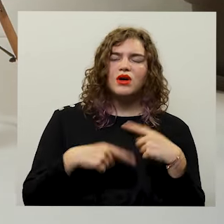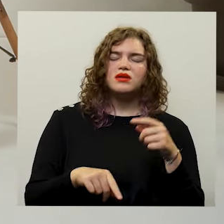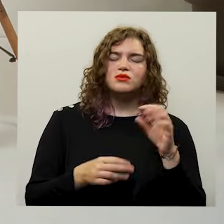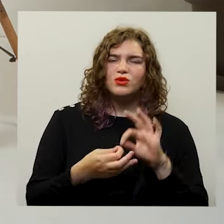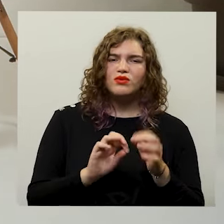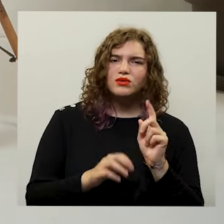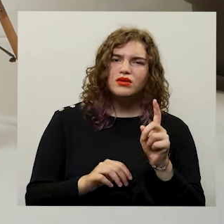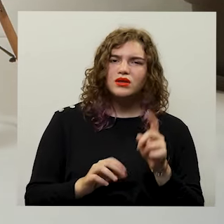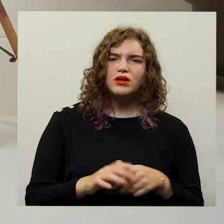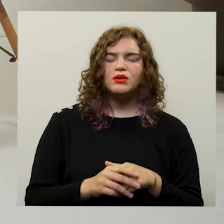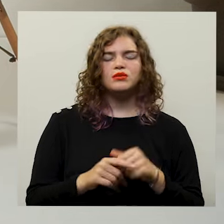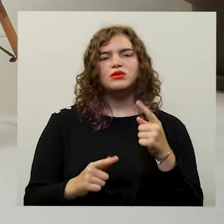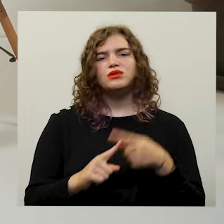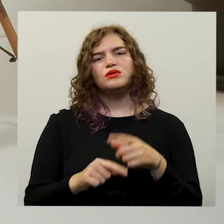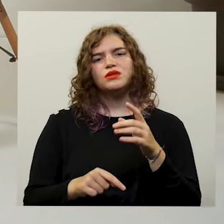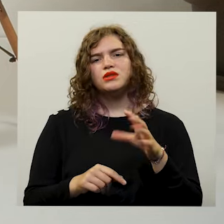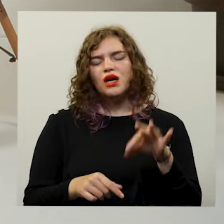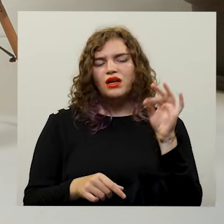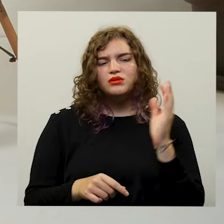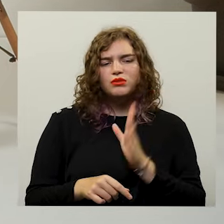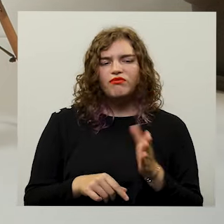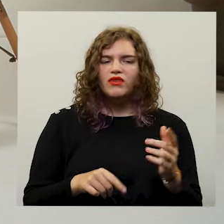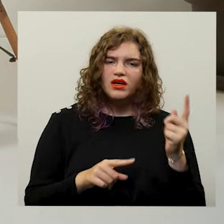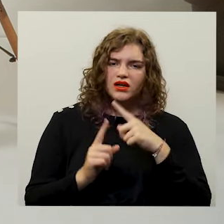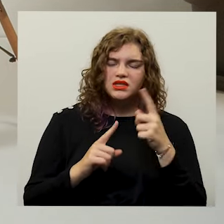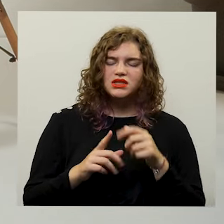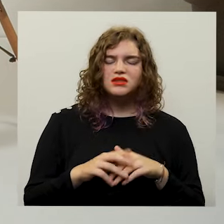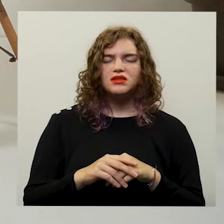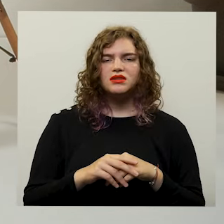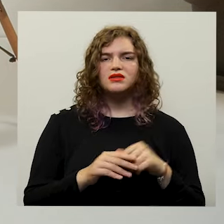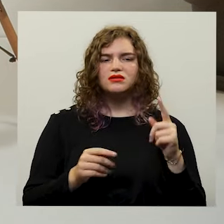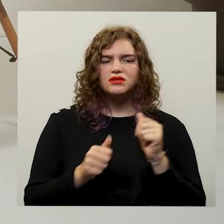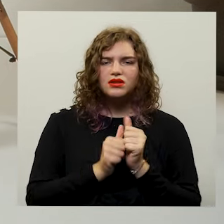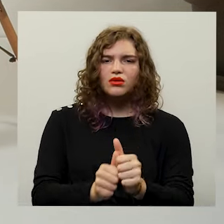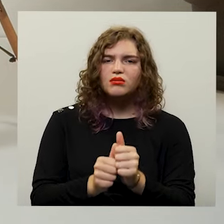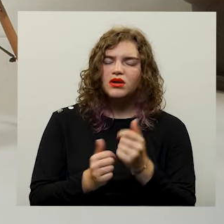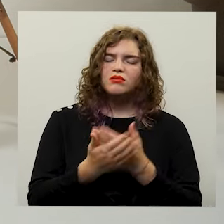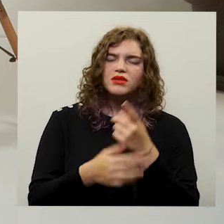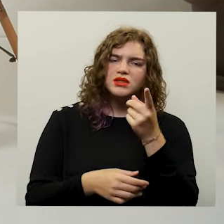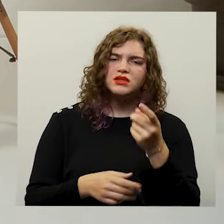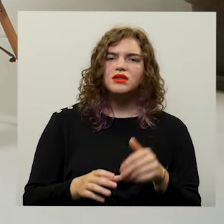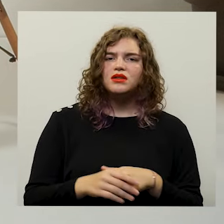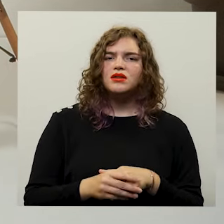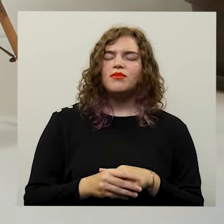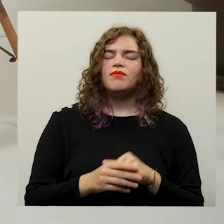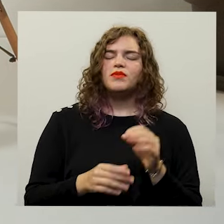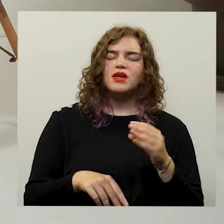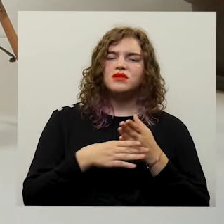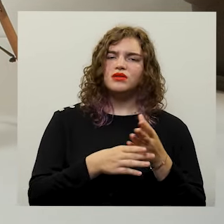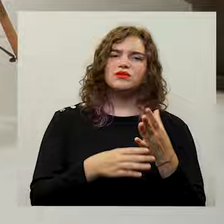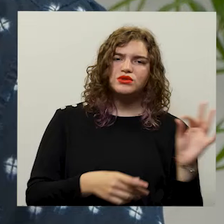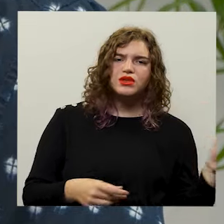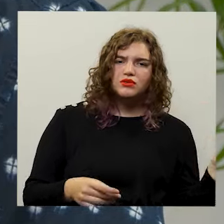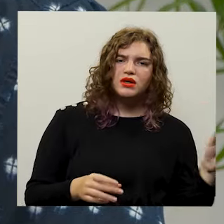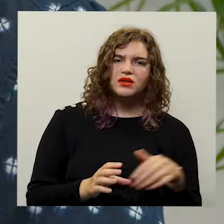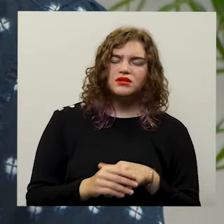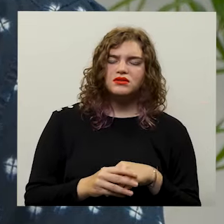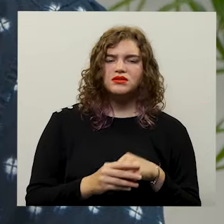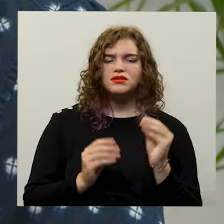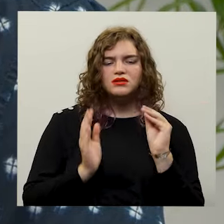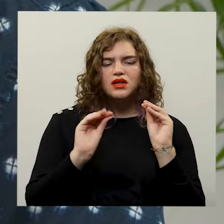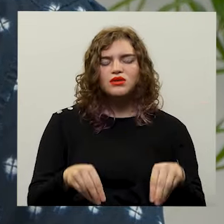să alegem în fiecare zi să Te urmăm pe Tine, să ajutăm și pe alții, Doamne, să